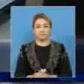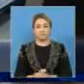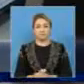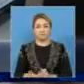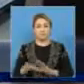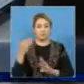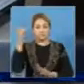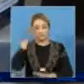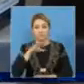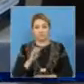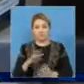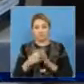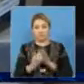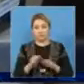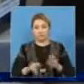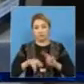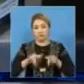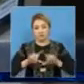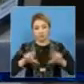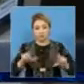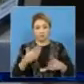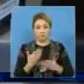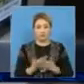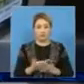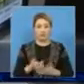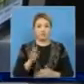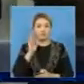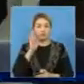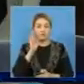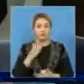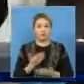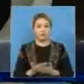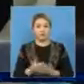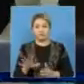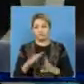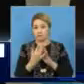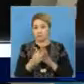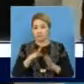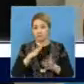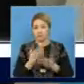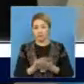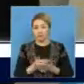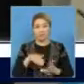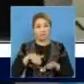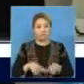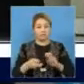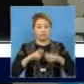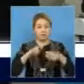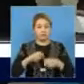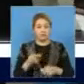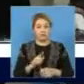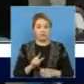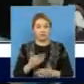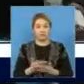В прошлом году в селе Елек была построена школа, обеспечен доступ к центральному водоснабжению. Все села, где в текущем году будет решена проблема с